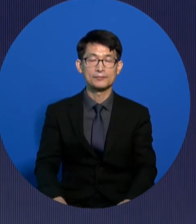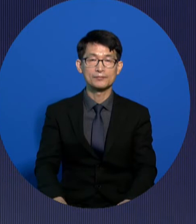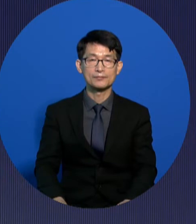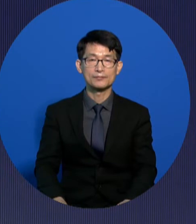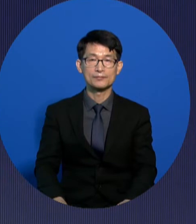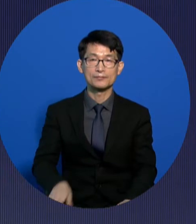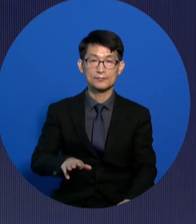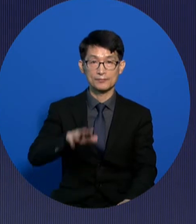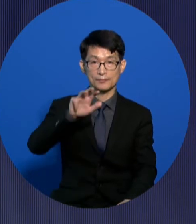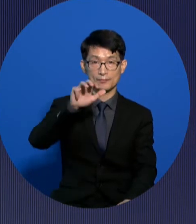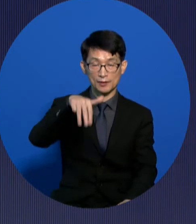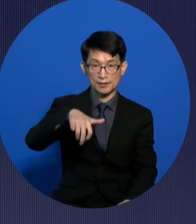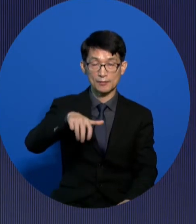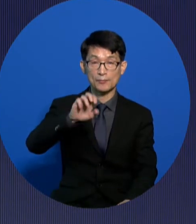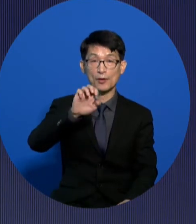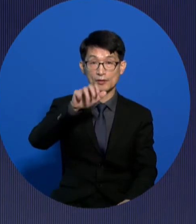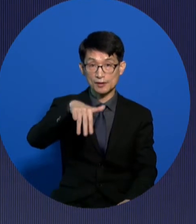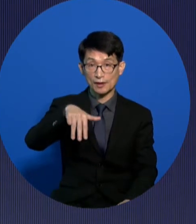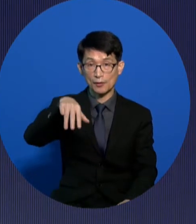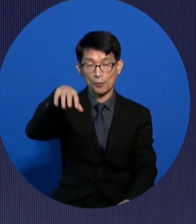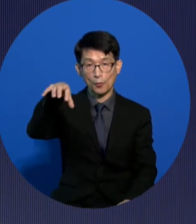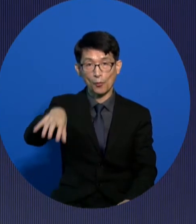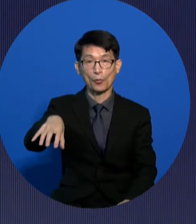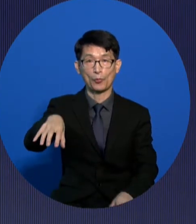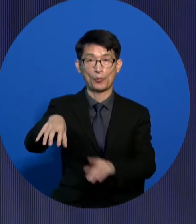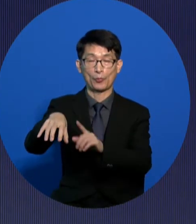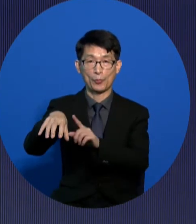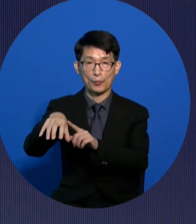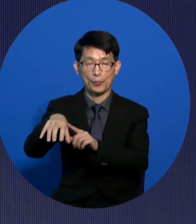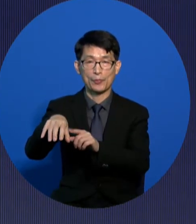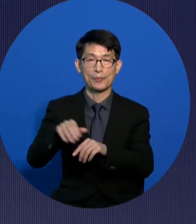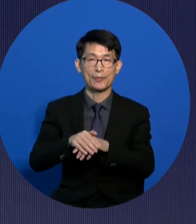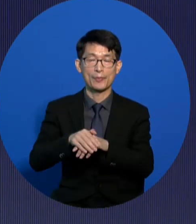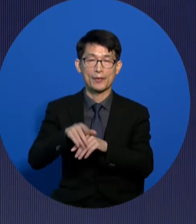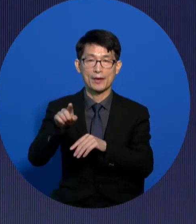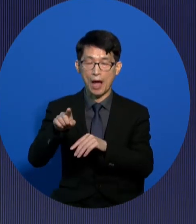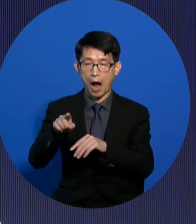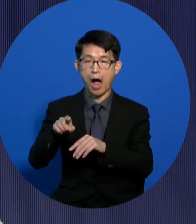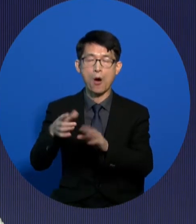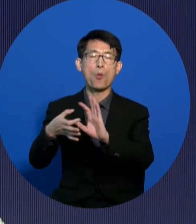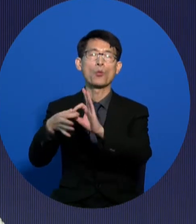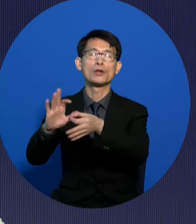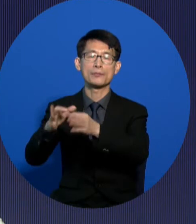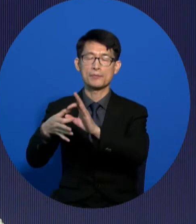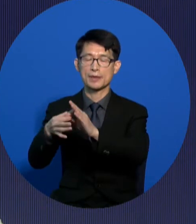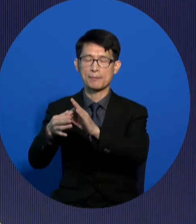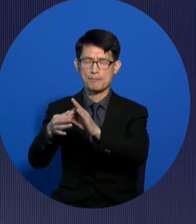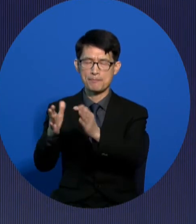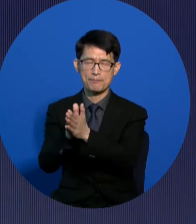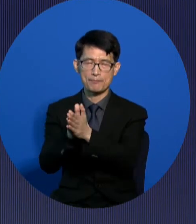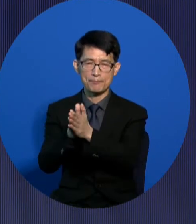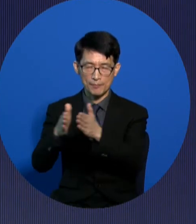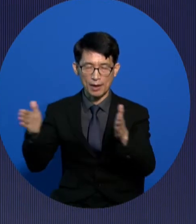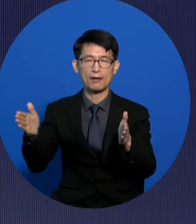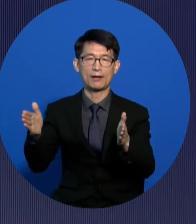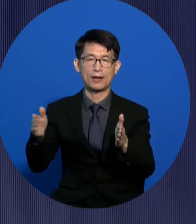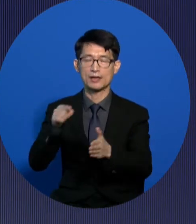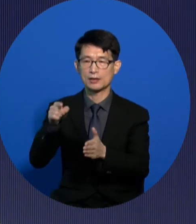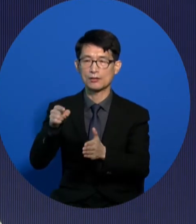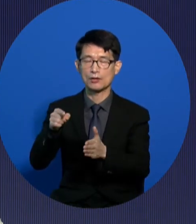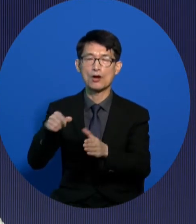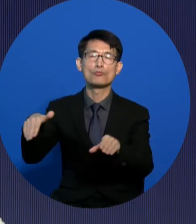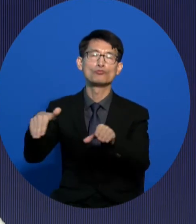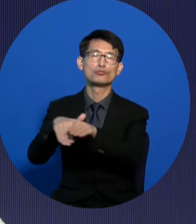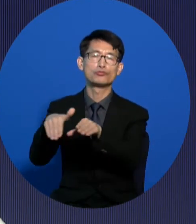평창이라는 우리 강원도가 낳은 문화유산적 가치, 올림픽이라는 어떤 문화 계승을 위한,